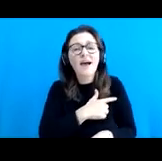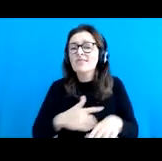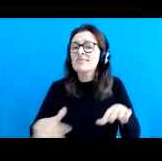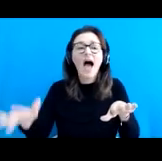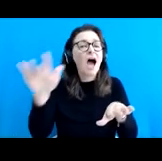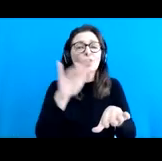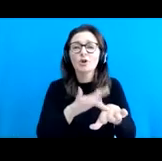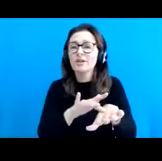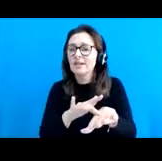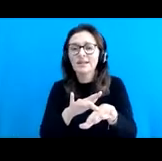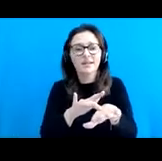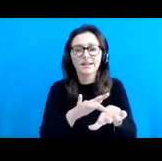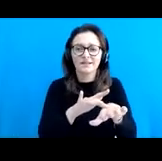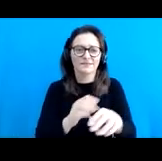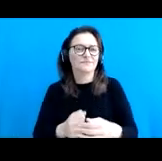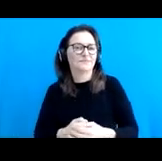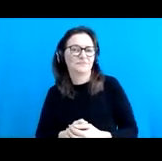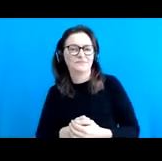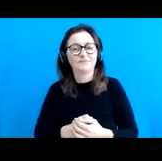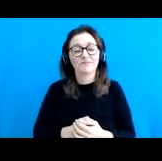ljubezen na